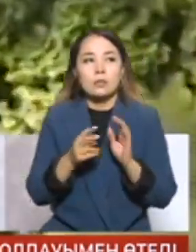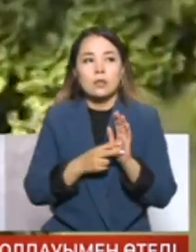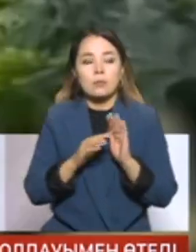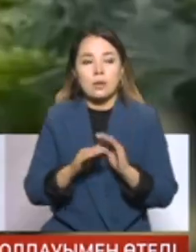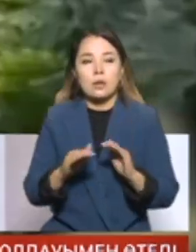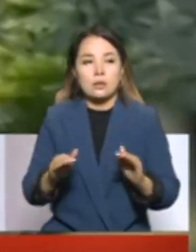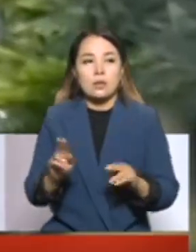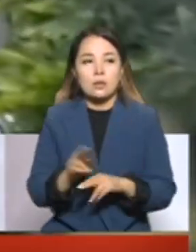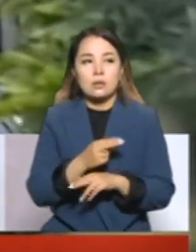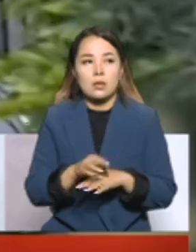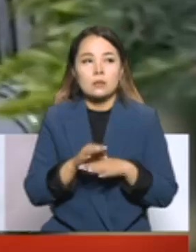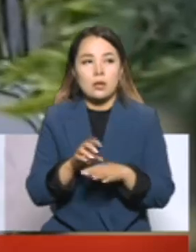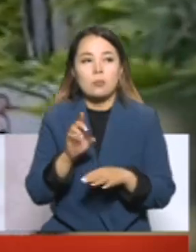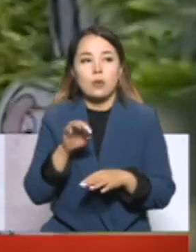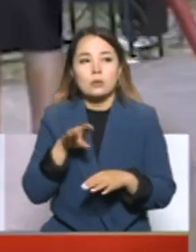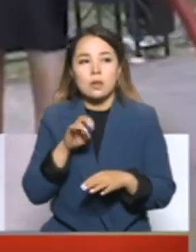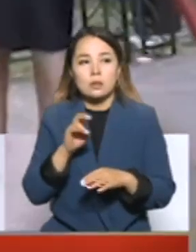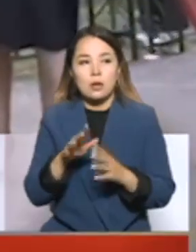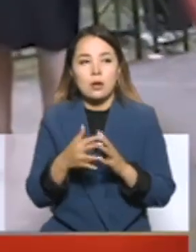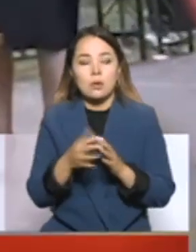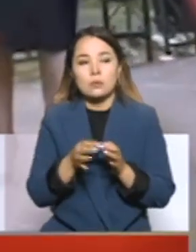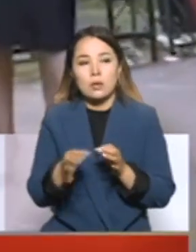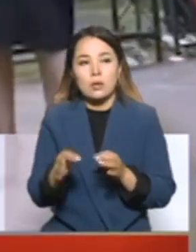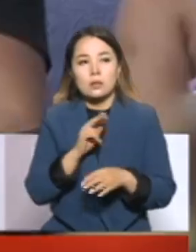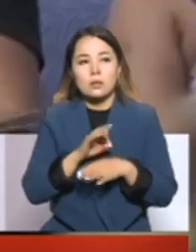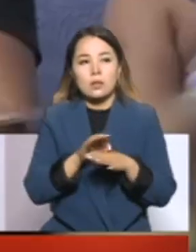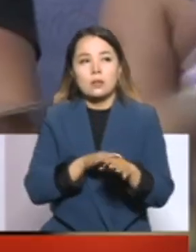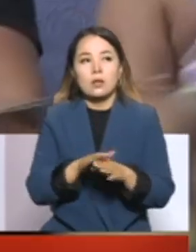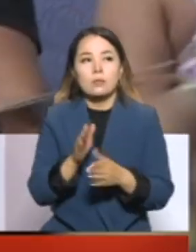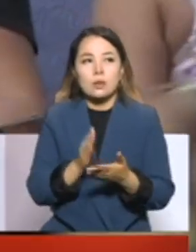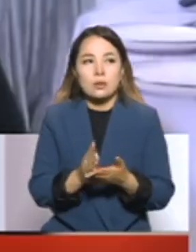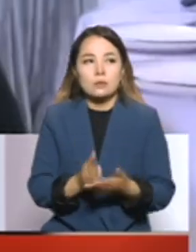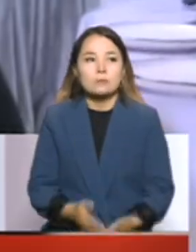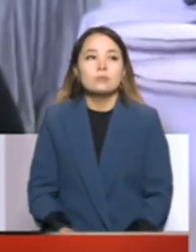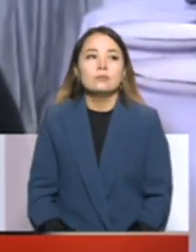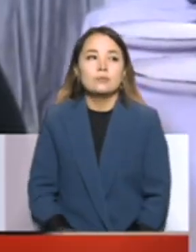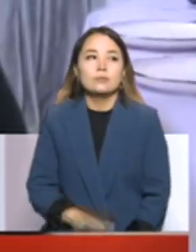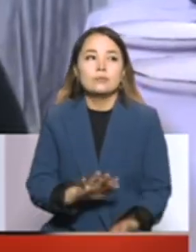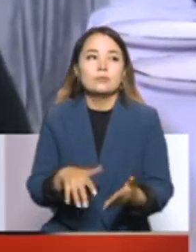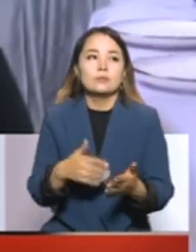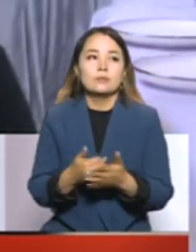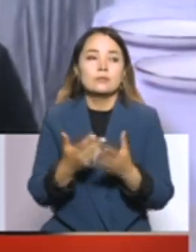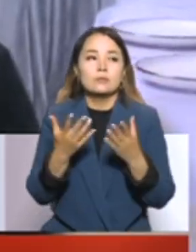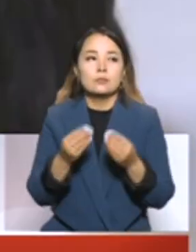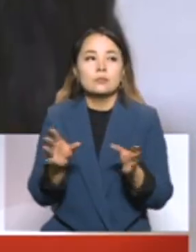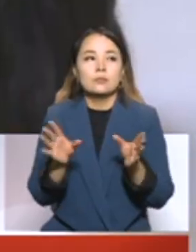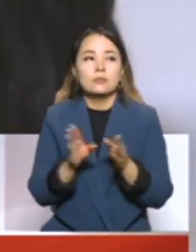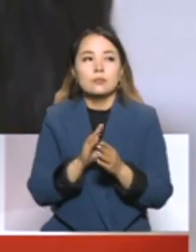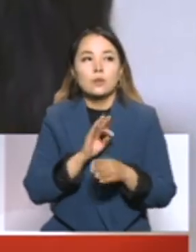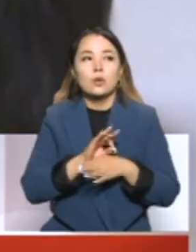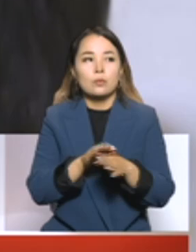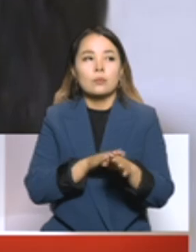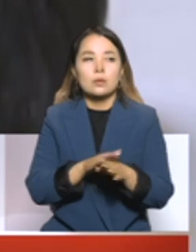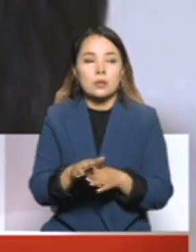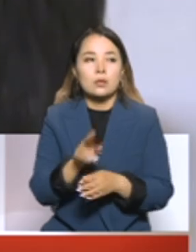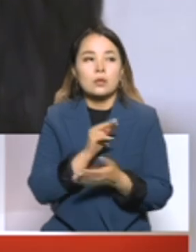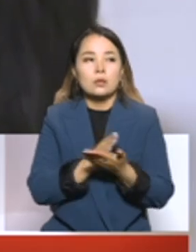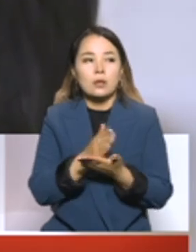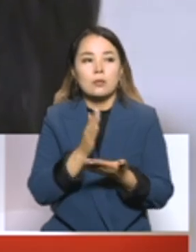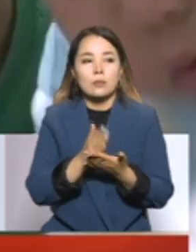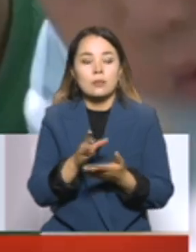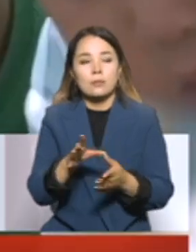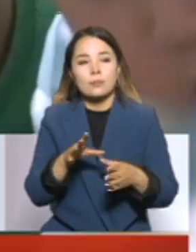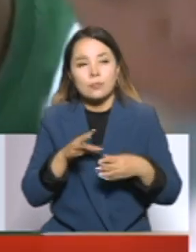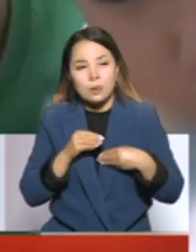тәрбиелеп отыр. Олар Бостандық аудандық полиция басқармасында еңбек етеді. Осы уақытқа дейін бірге жұмыс істеп, бірге қызмет істеп